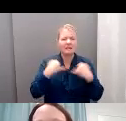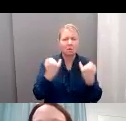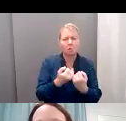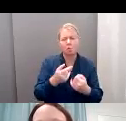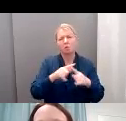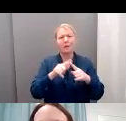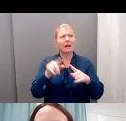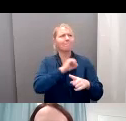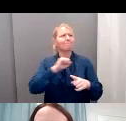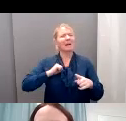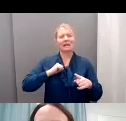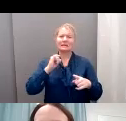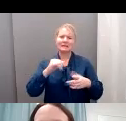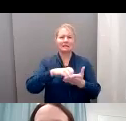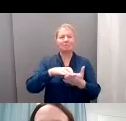maktordningar som